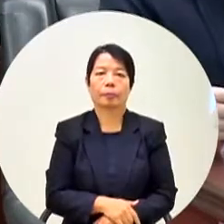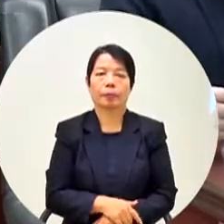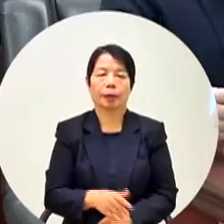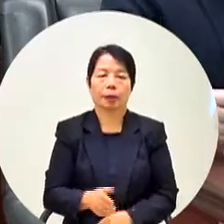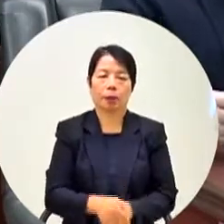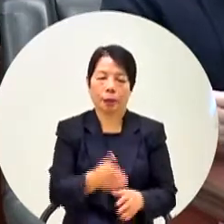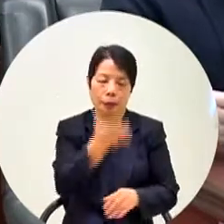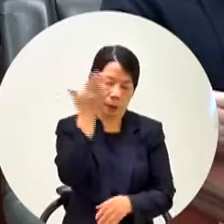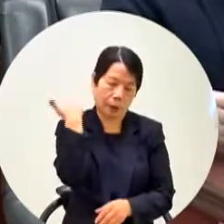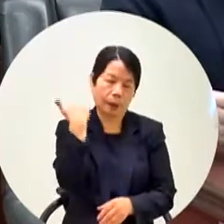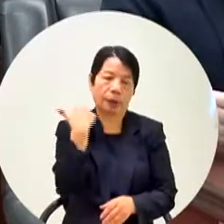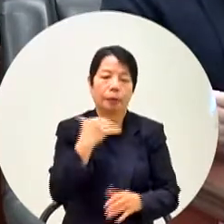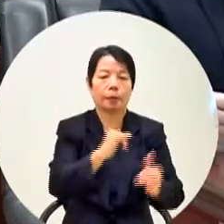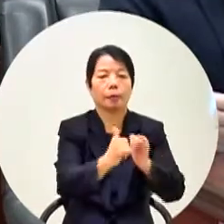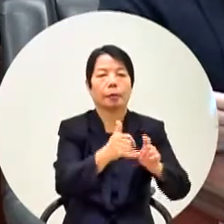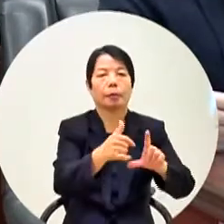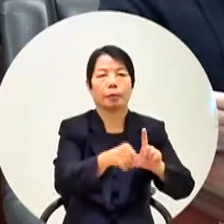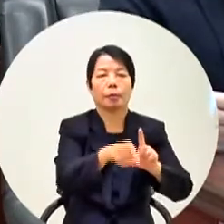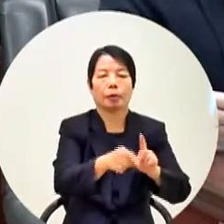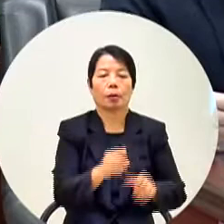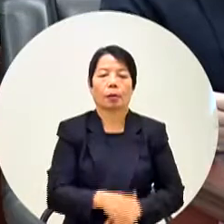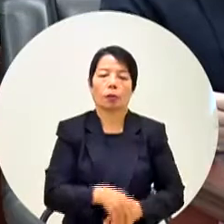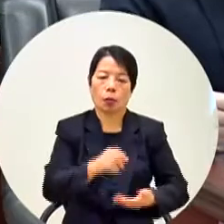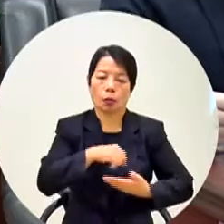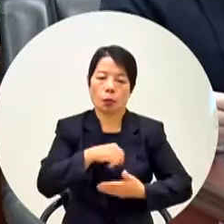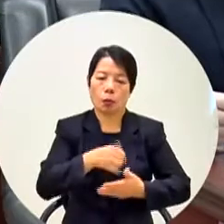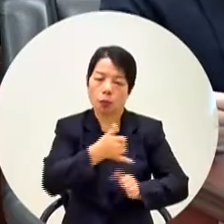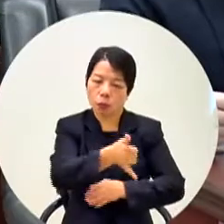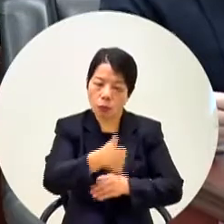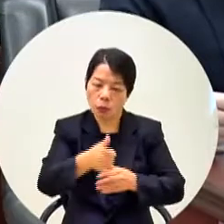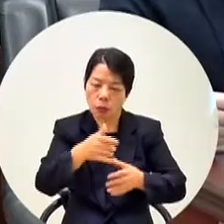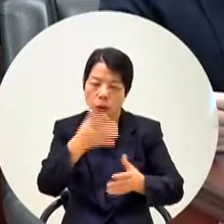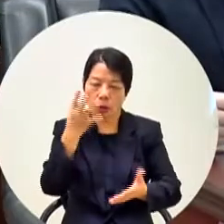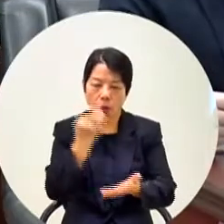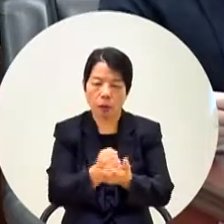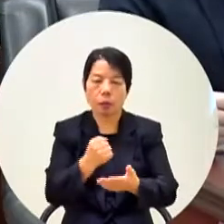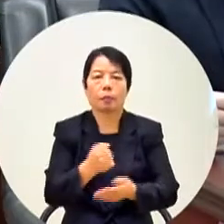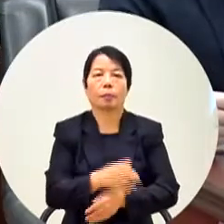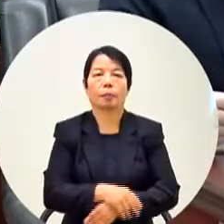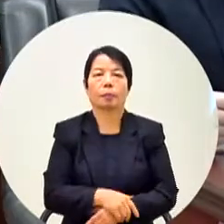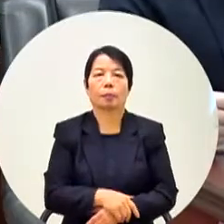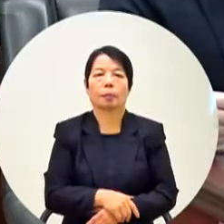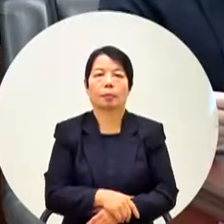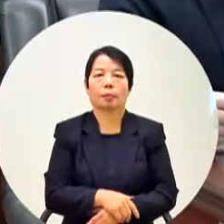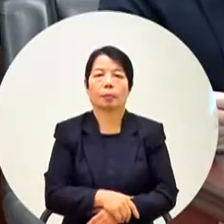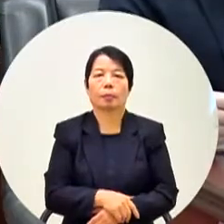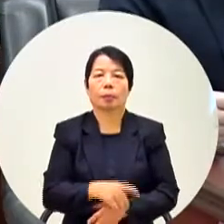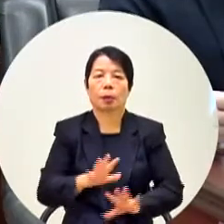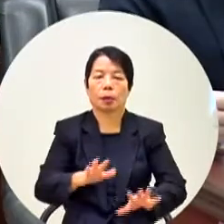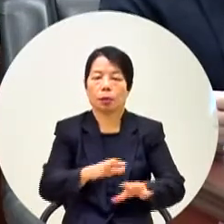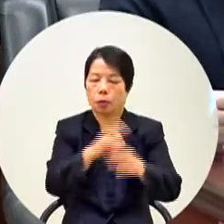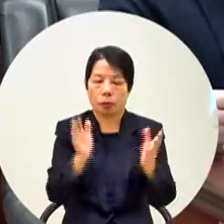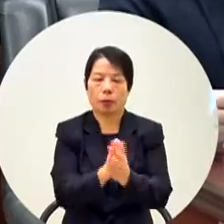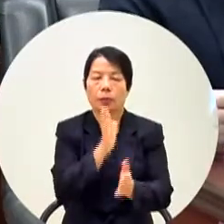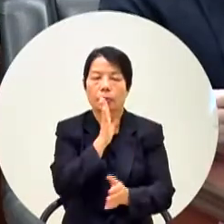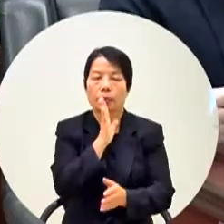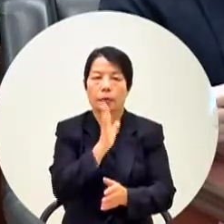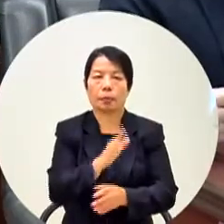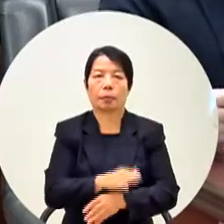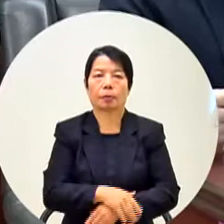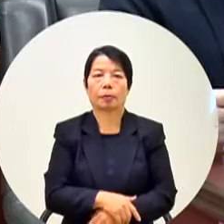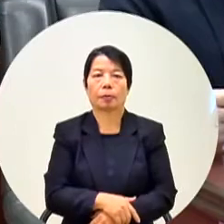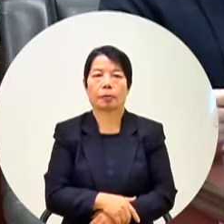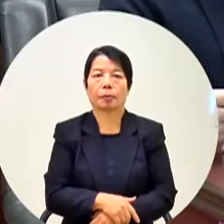落，遮我已经集算几啊遍，包括遮，吼、哦，拢总是一挂。